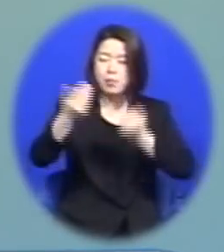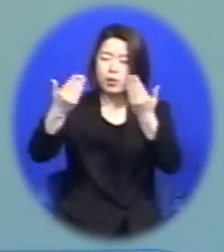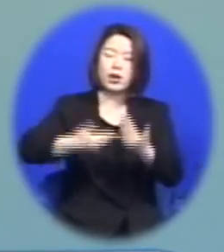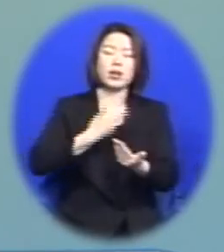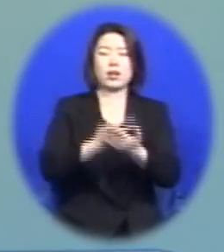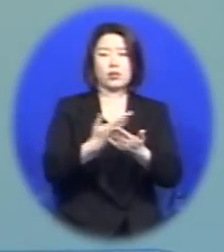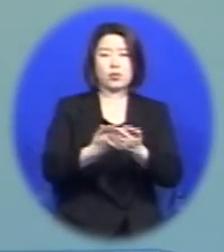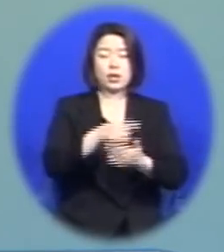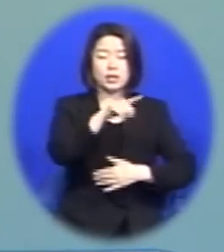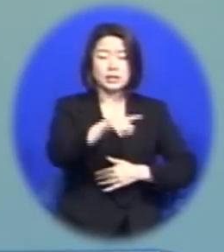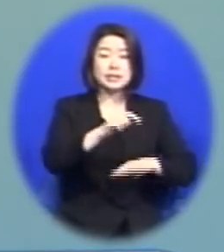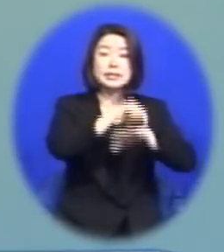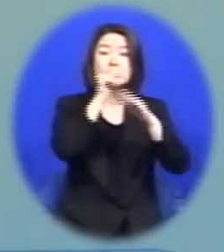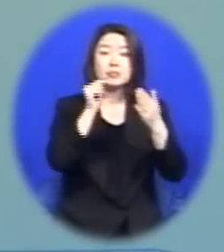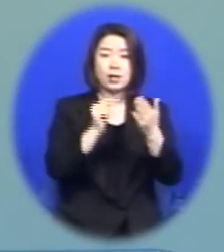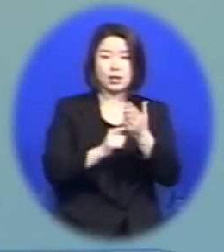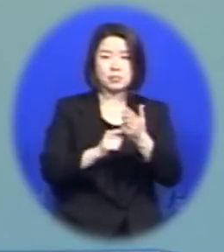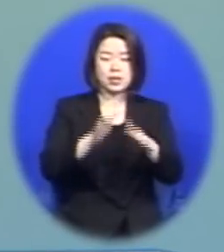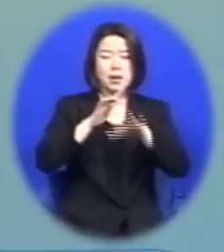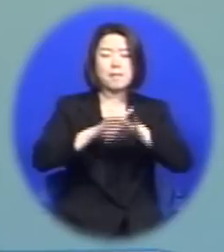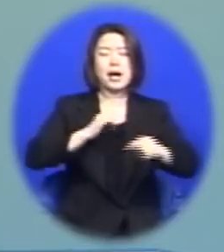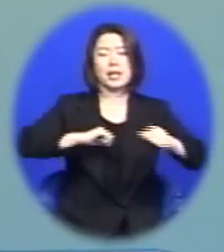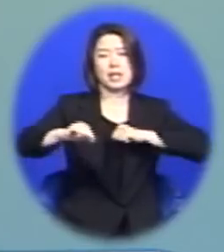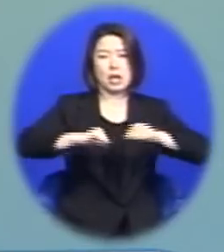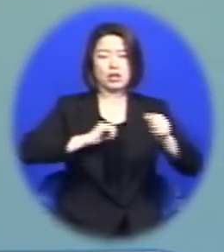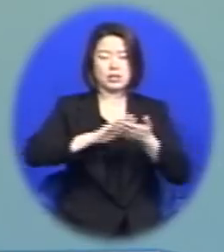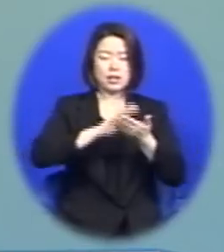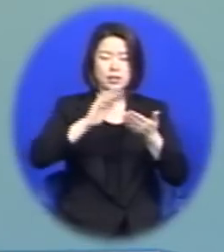마음이 마귀의 역사요